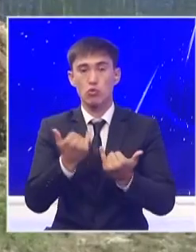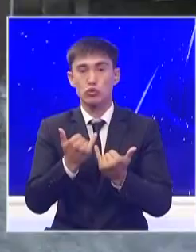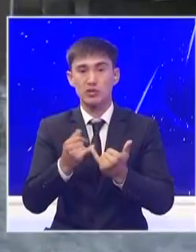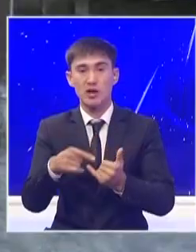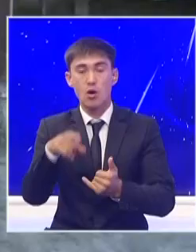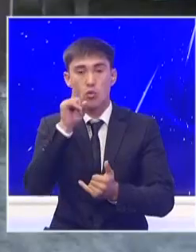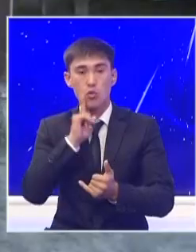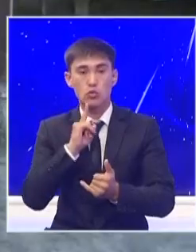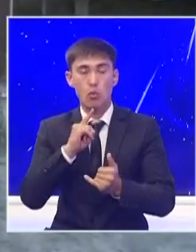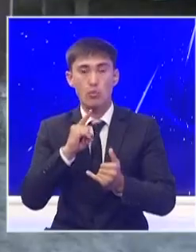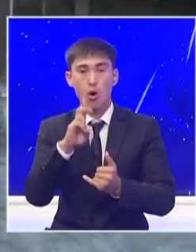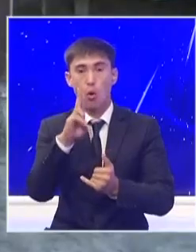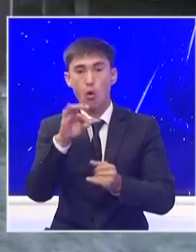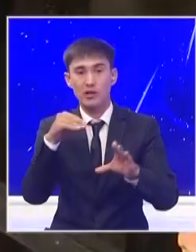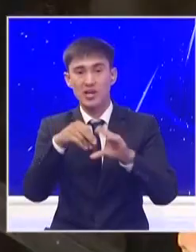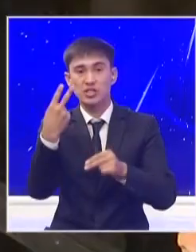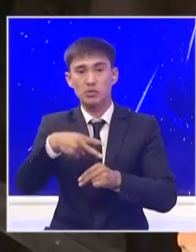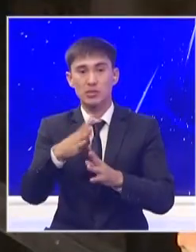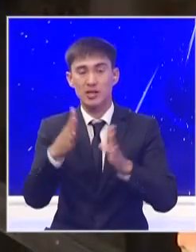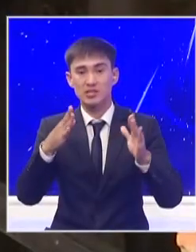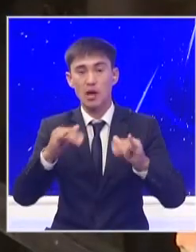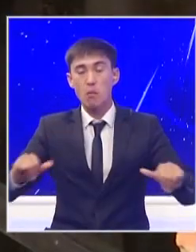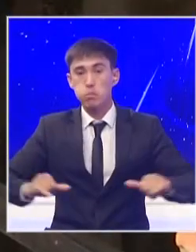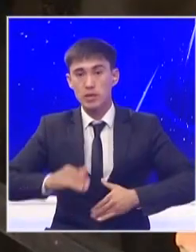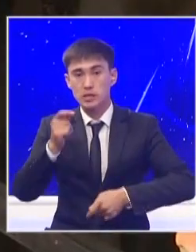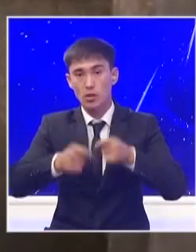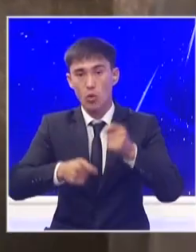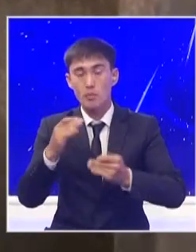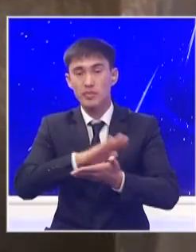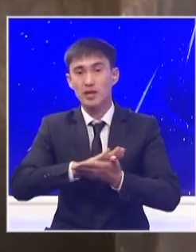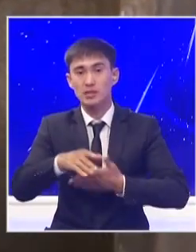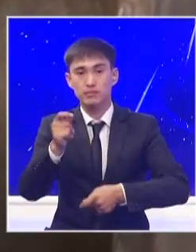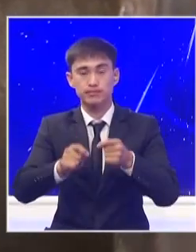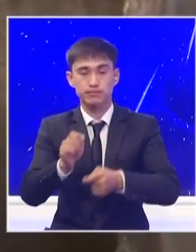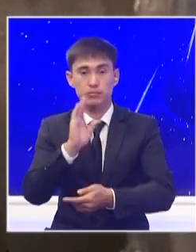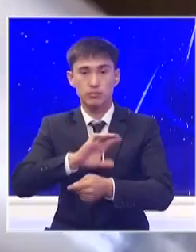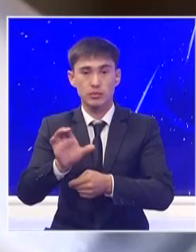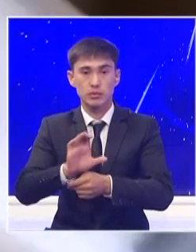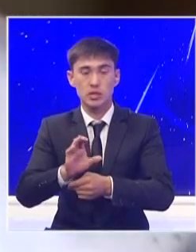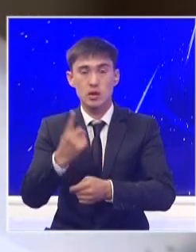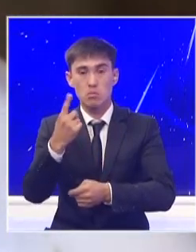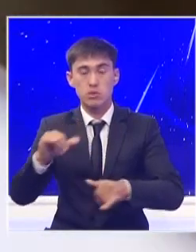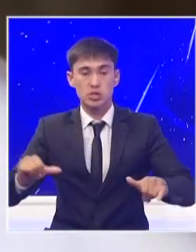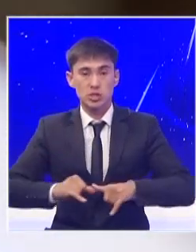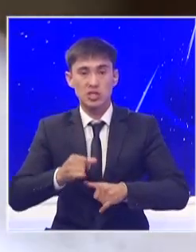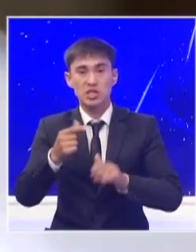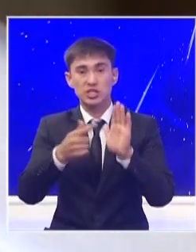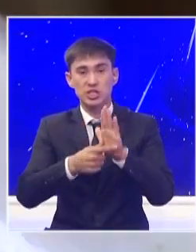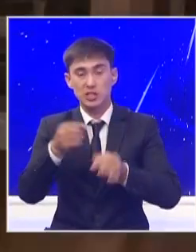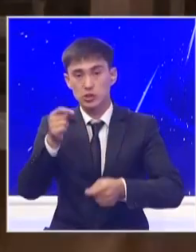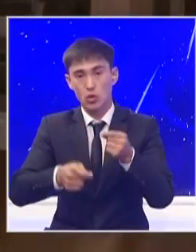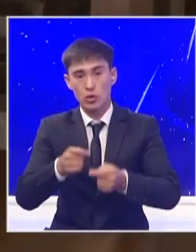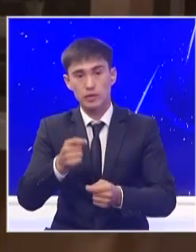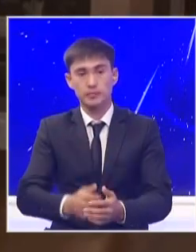ыңғайланып жасалған қорада 20-дан аса сүтті бие сауып, табиғи таза өнім шығарып отыр. Жылқылар күніне 7 мәрте